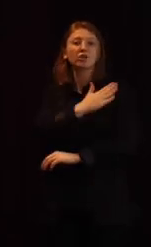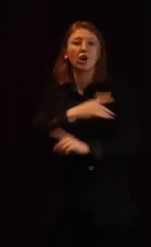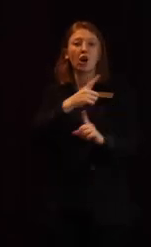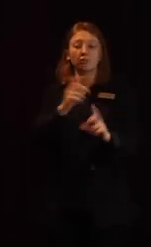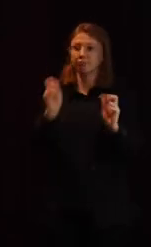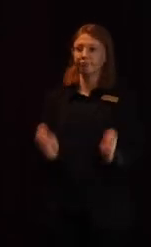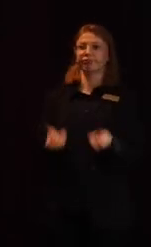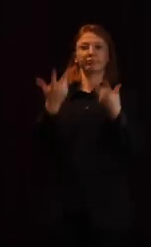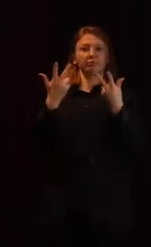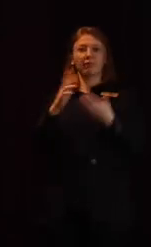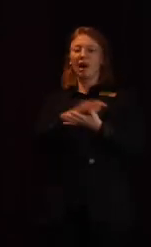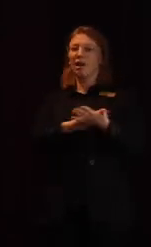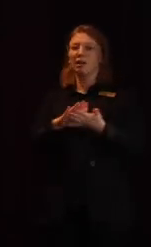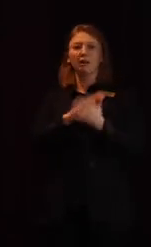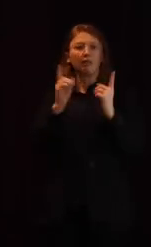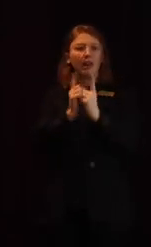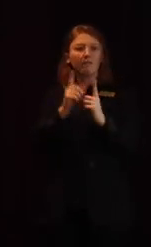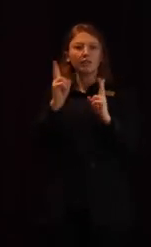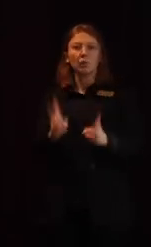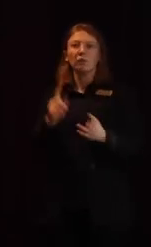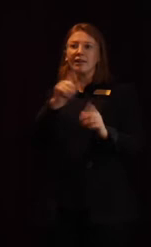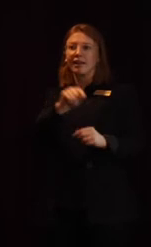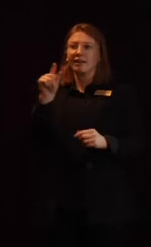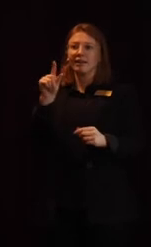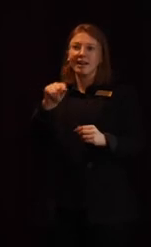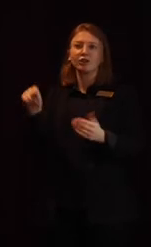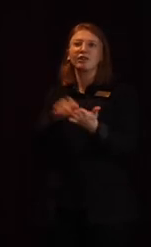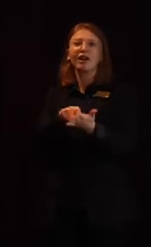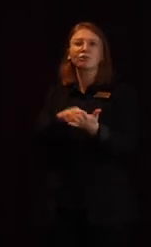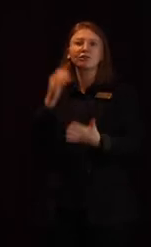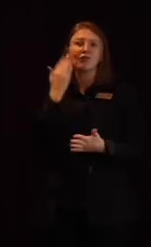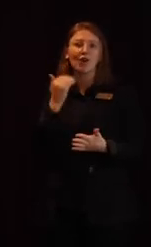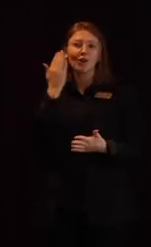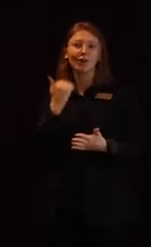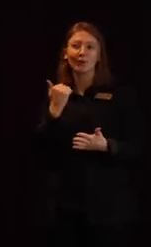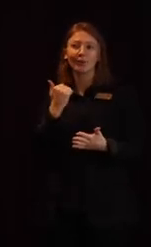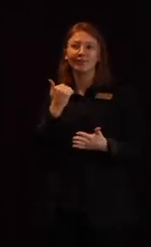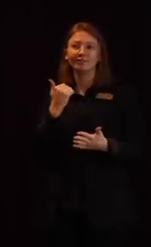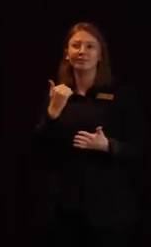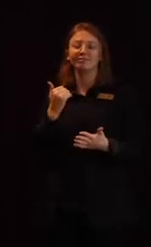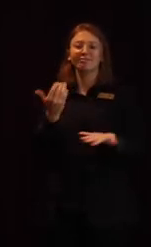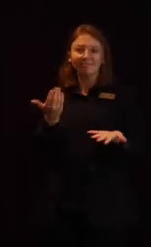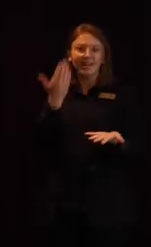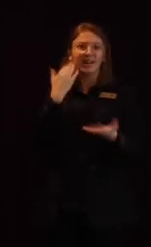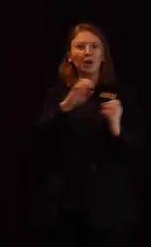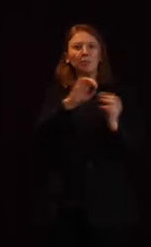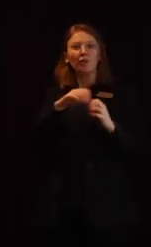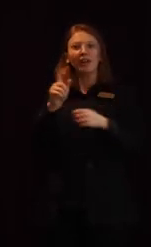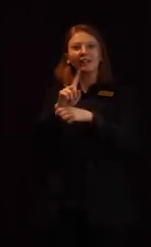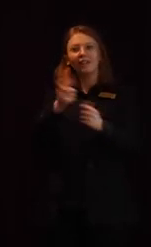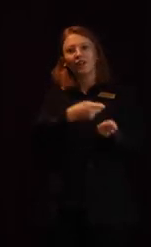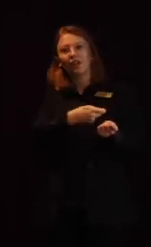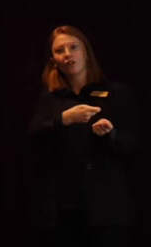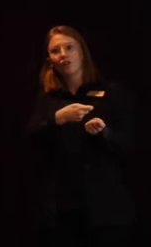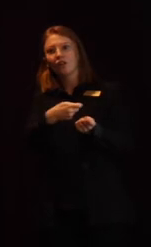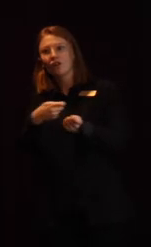på någon tidigare för att det är sällsynt och ovanligt. Så kan ju det naturligtvis försena allt annat som också behöver falla på plats för att